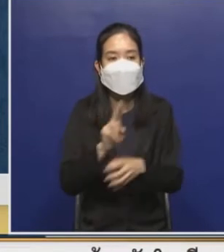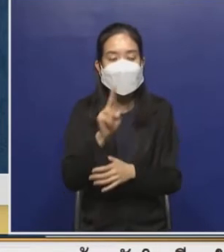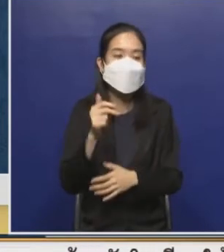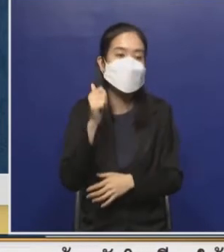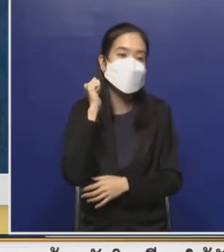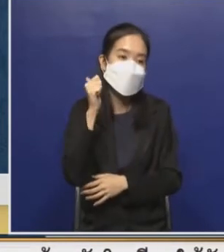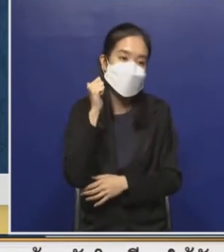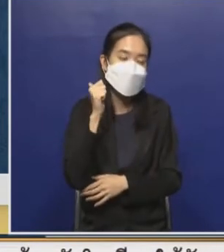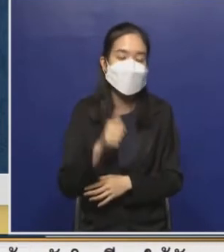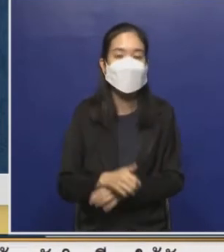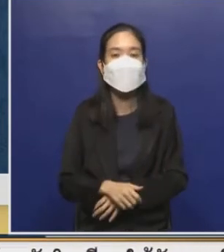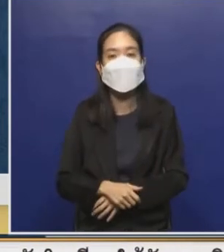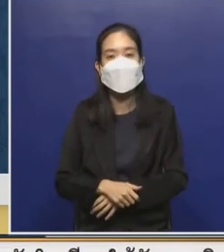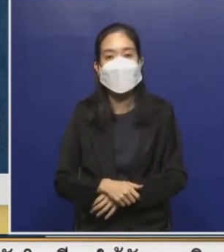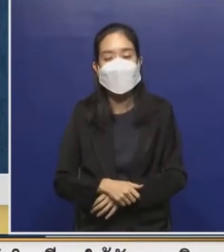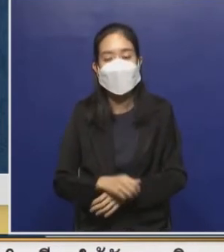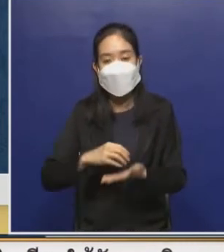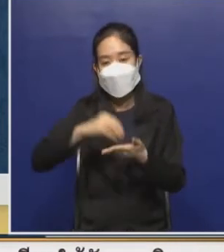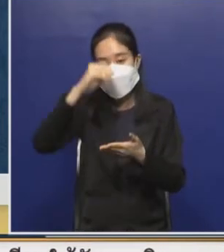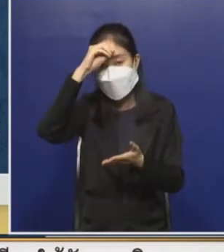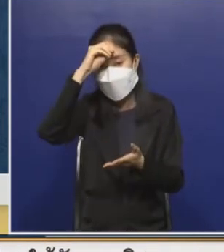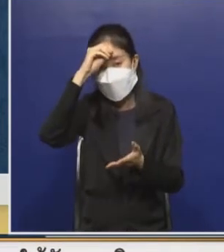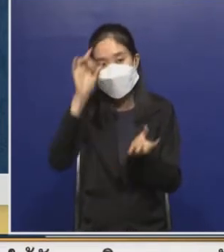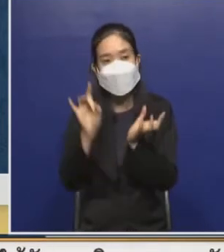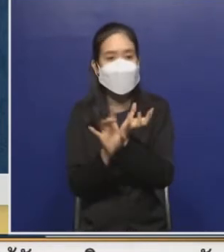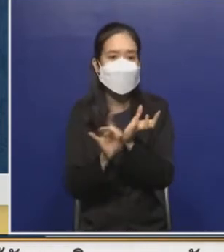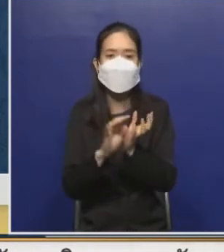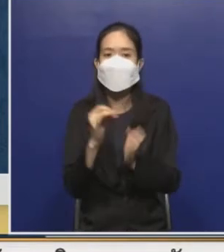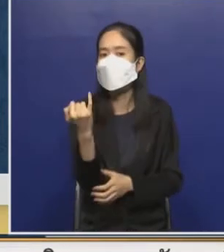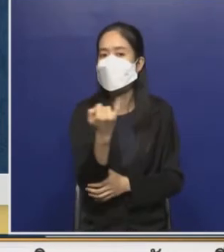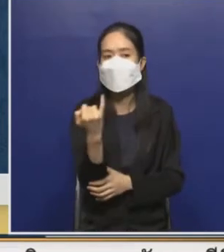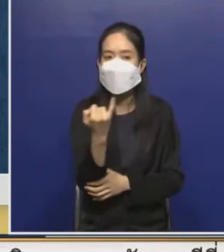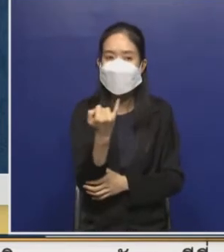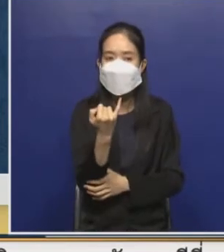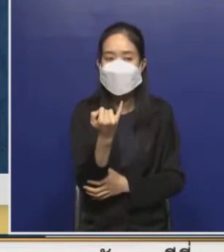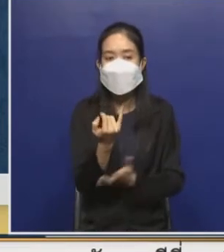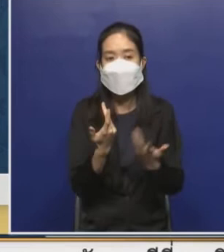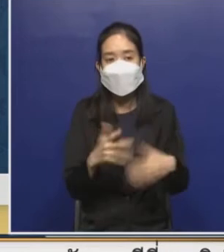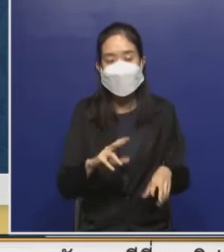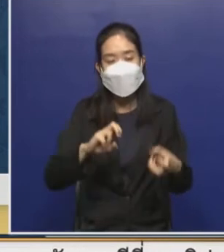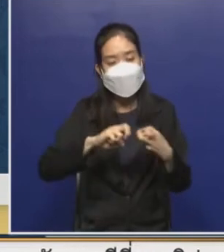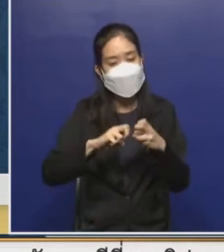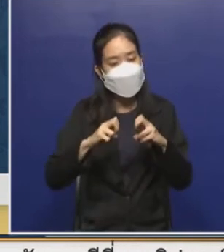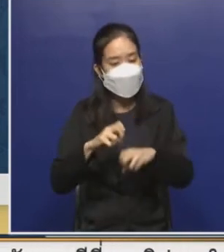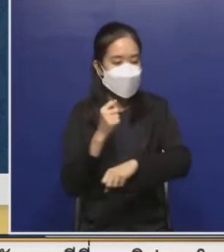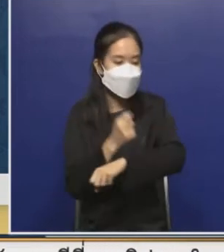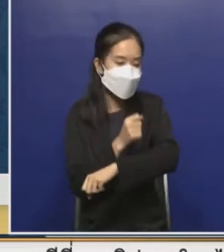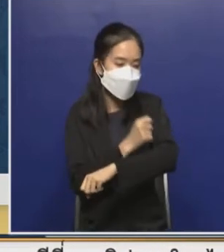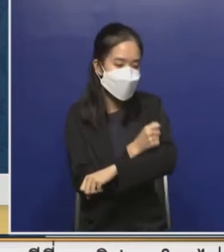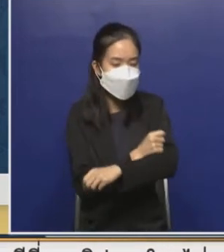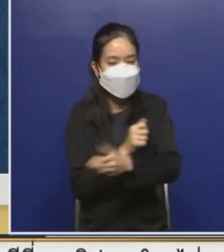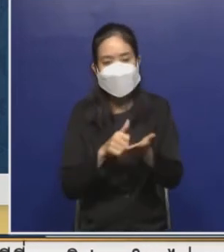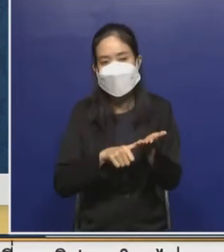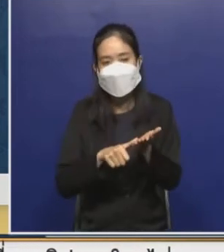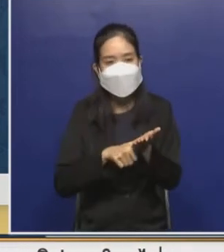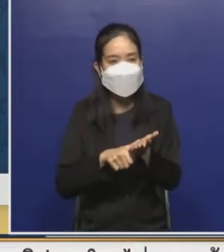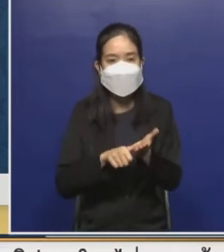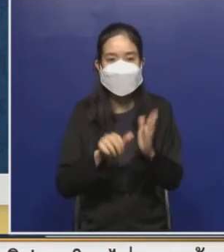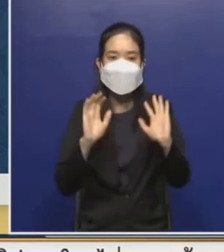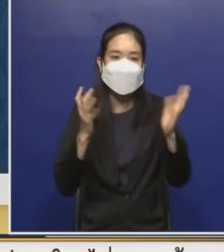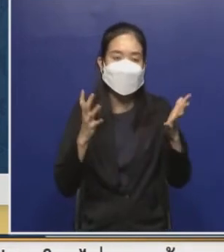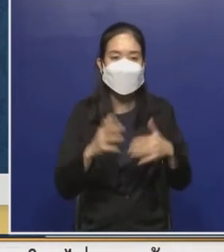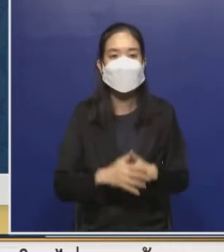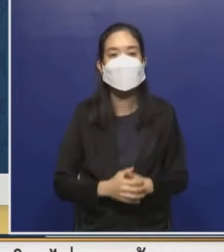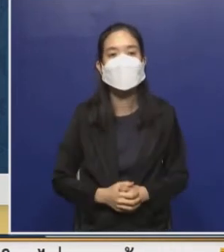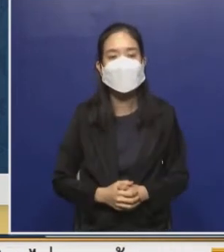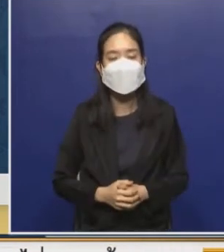ภาพการศึษาไมได้ช่วยทำให้เกิดการควิเคราะและการแก้ปัหาของแงงานทุกระดับฉันดีขึ้นแ